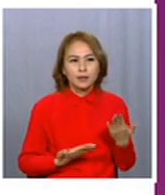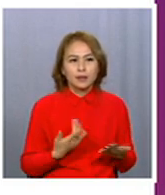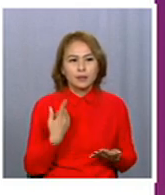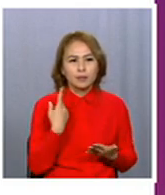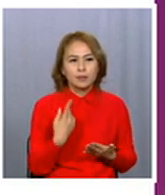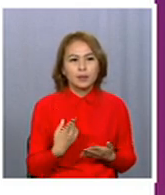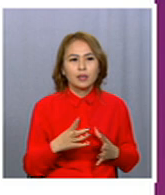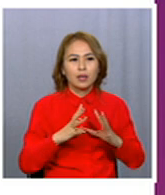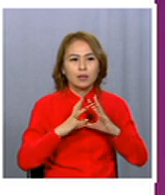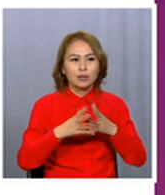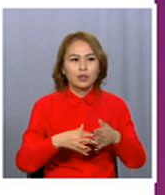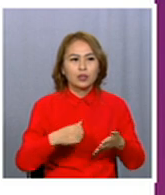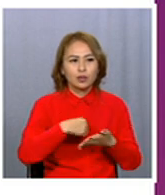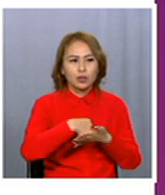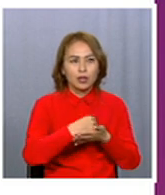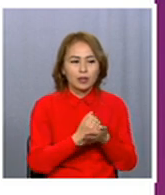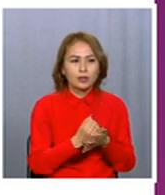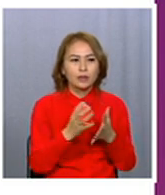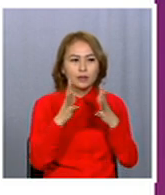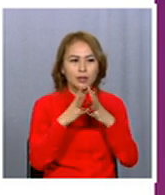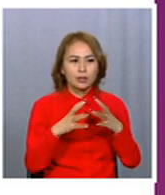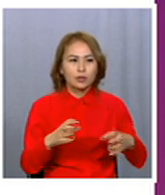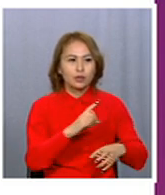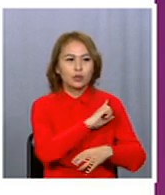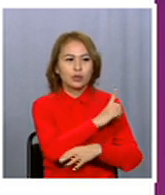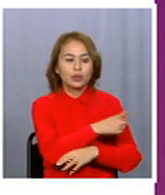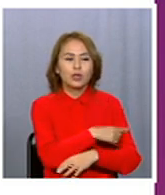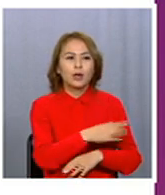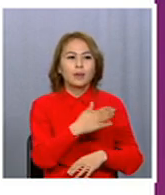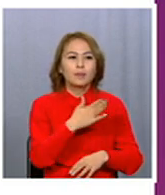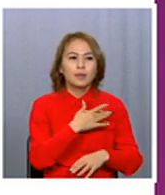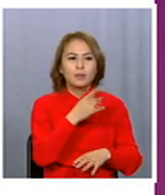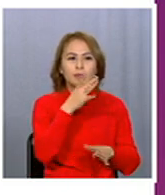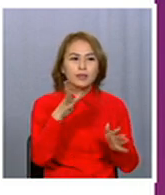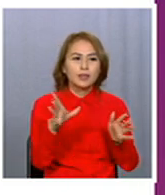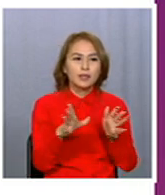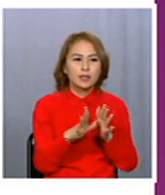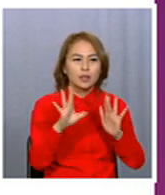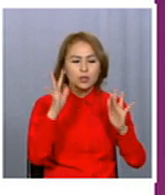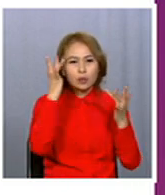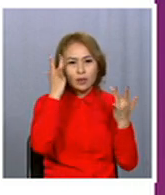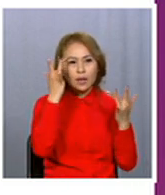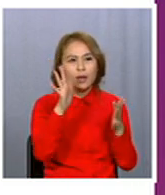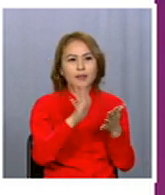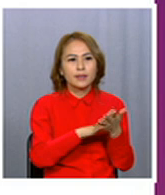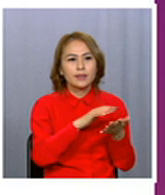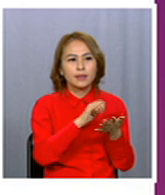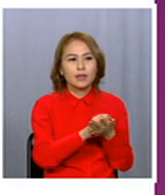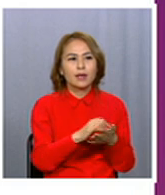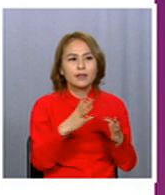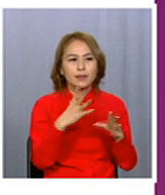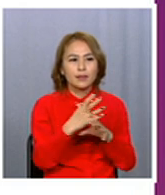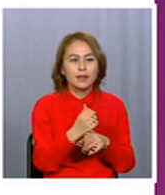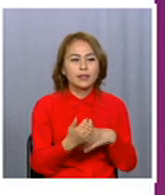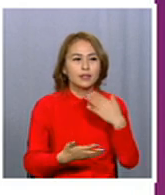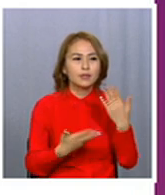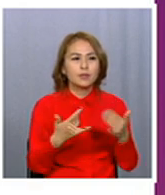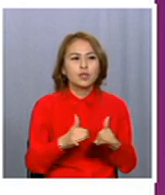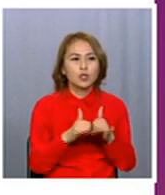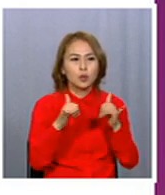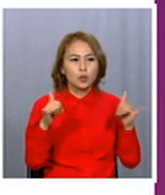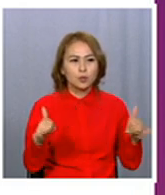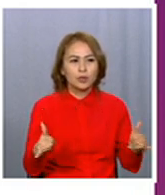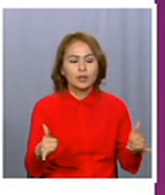Егер бір ғаламшардың тұрақты тартылыс күші бір мезет кездейсоқтықтың әсерінен азайса